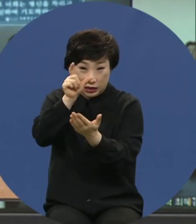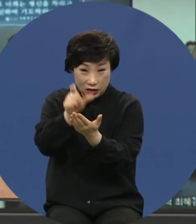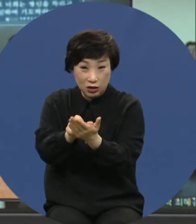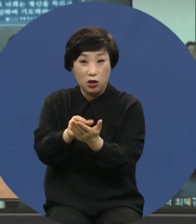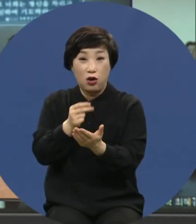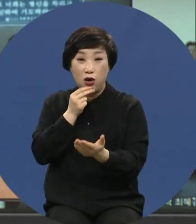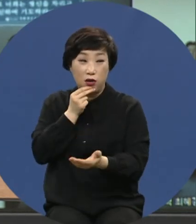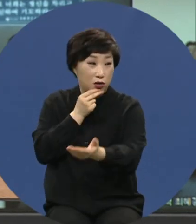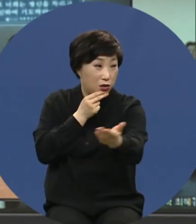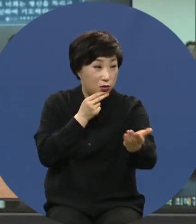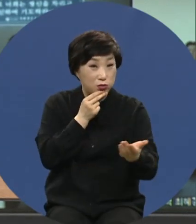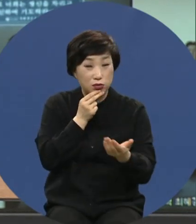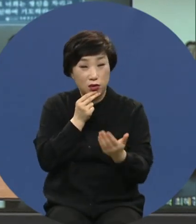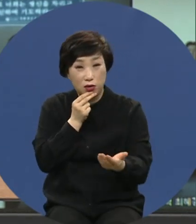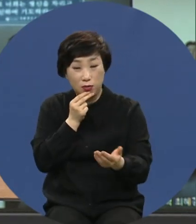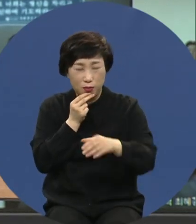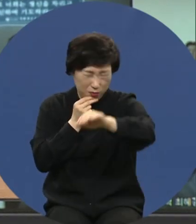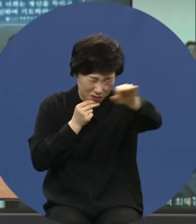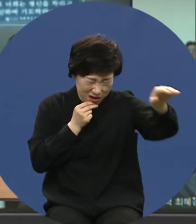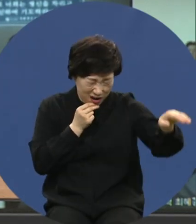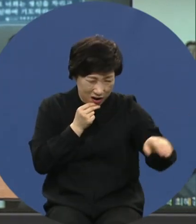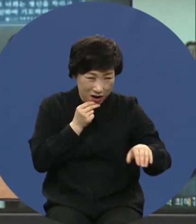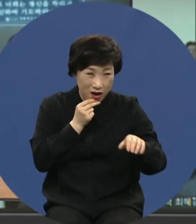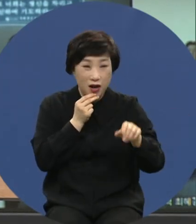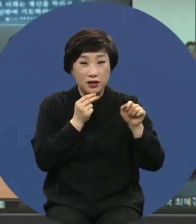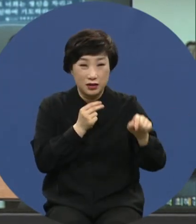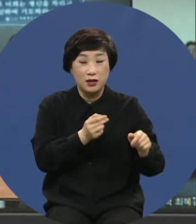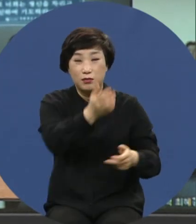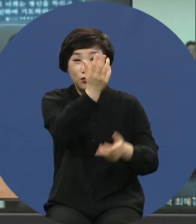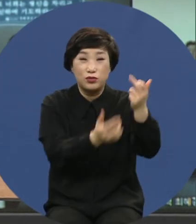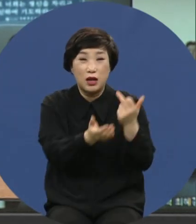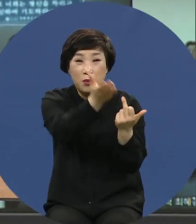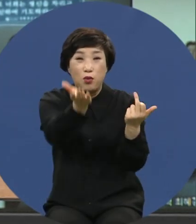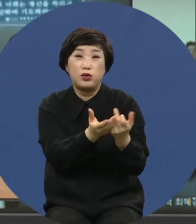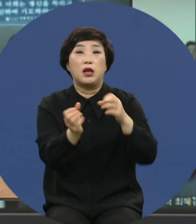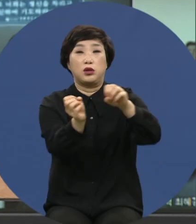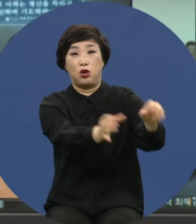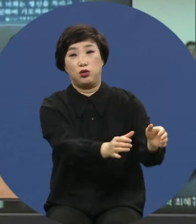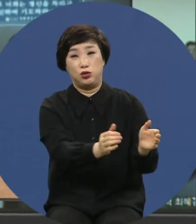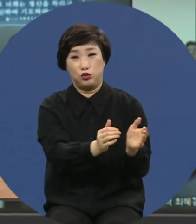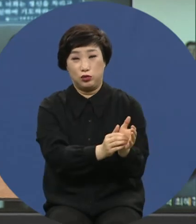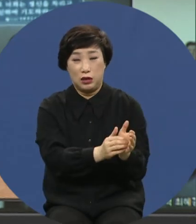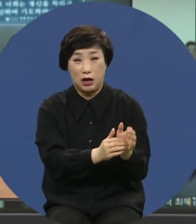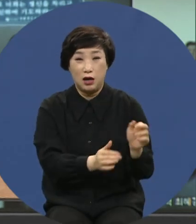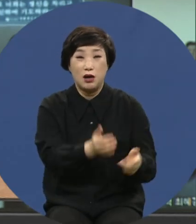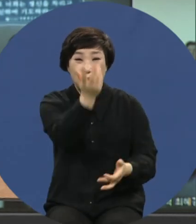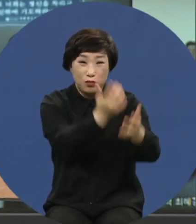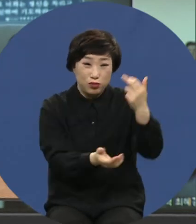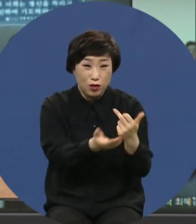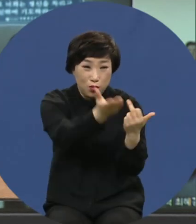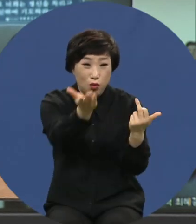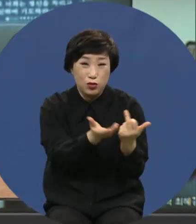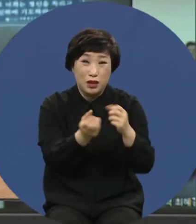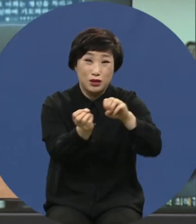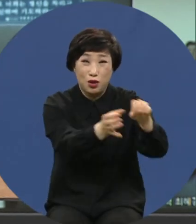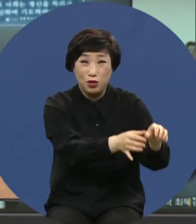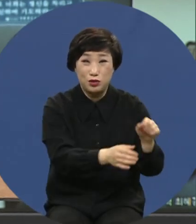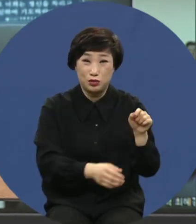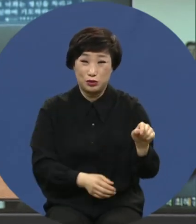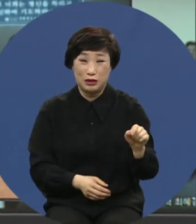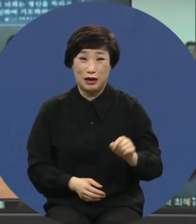기록되지 못한 자는 다 불못에 던지우더라. 불못에 던지우더라.